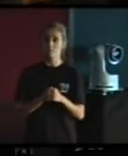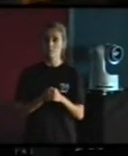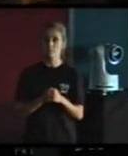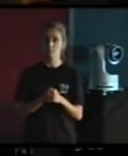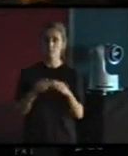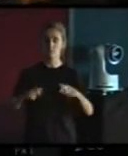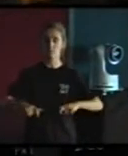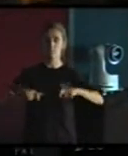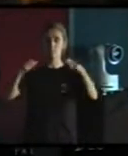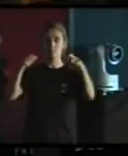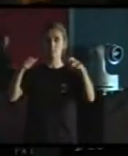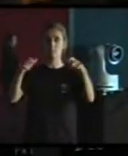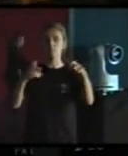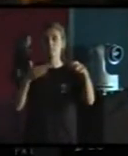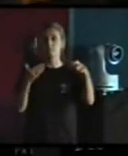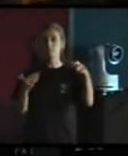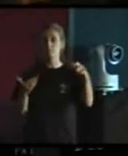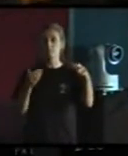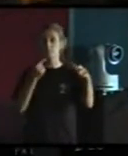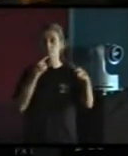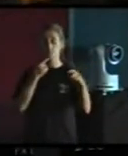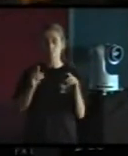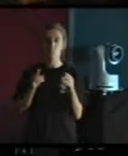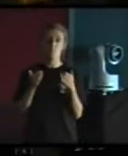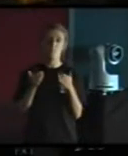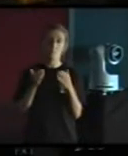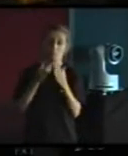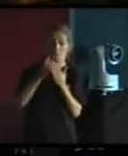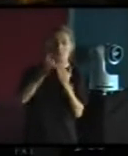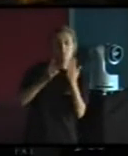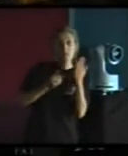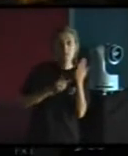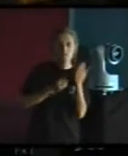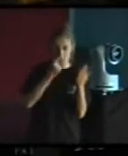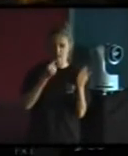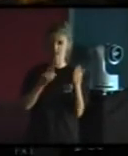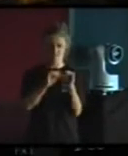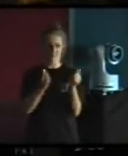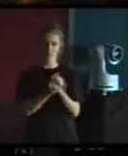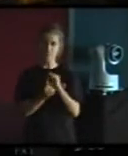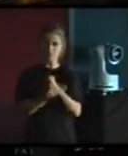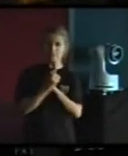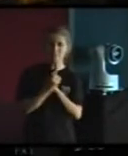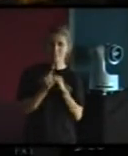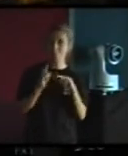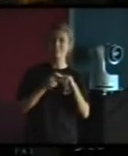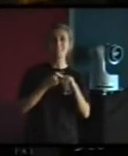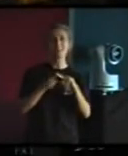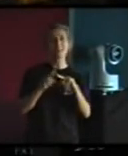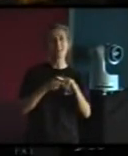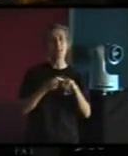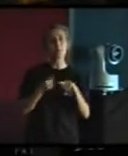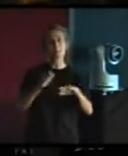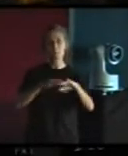ce bâtiment, dont, a priori, les gens qui voient la maquette ou en voient les images peuvent dire « Ah, ils ont fait une drôle de forme ». Mais ce que vous expliquez, c'est que ça n'est pas